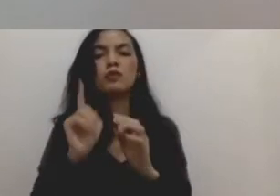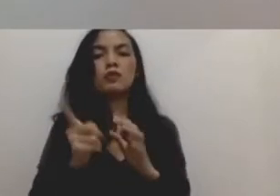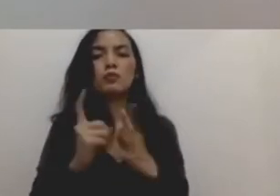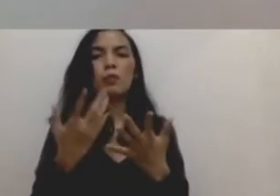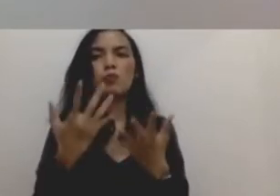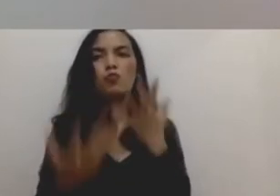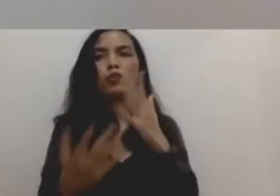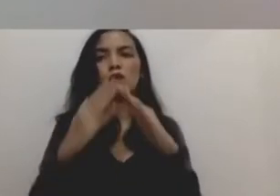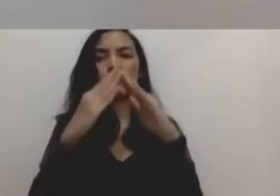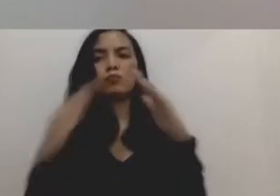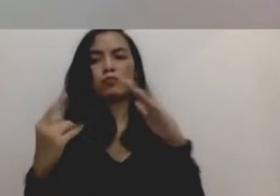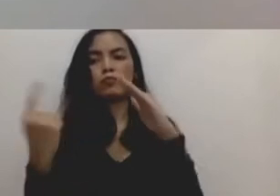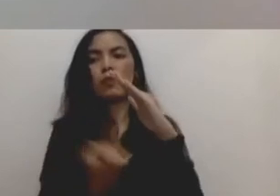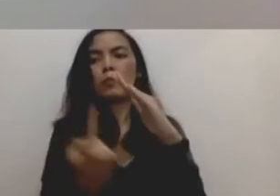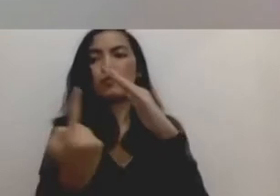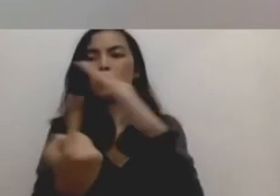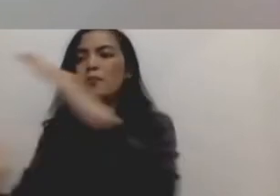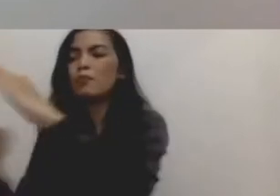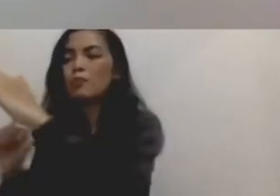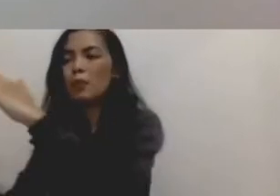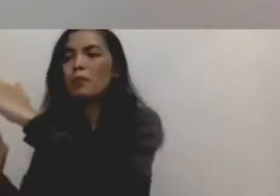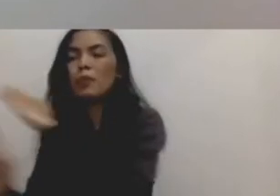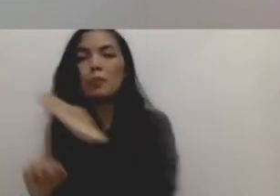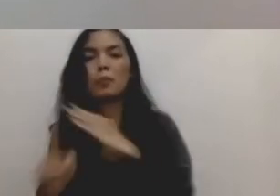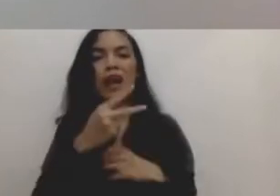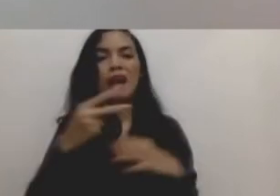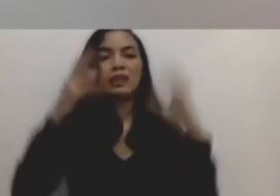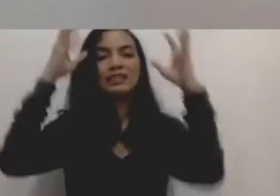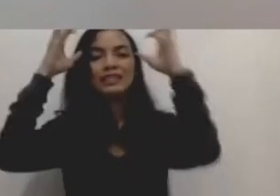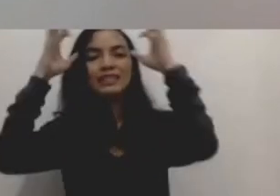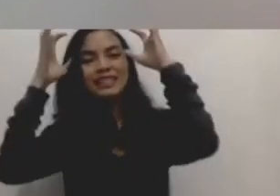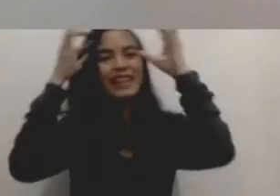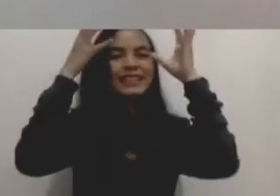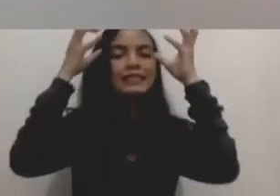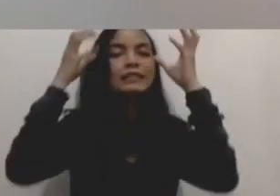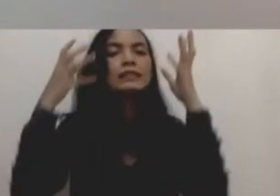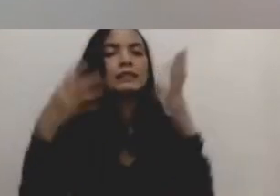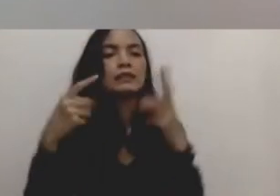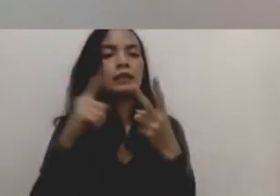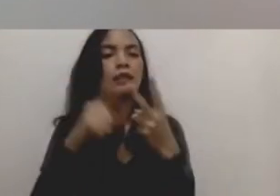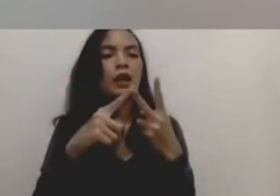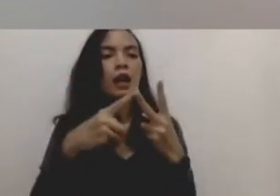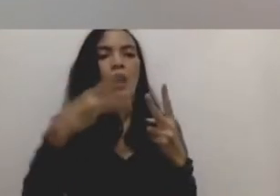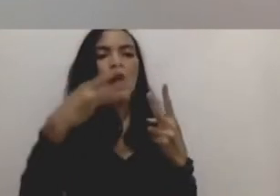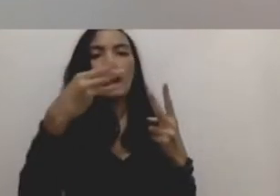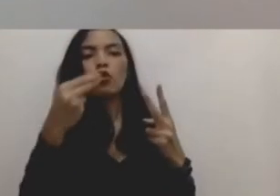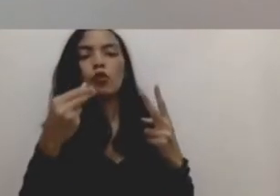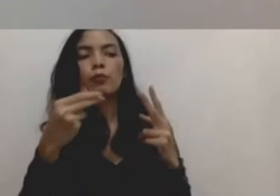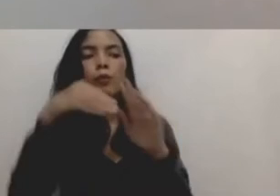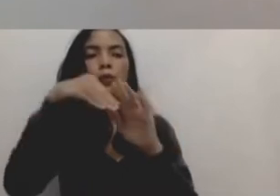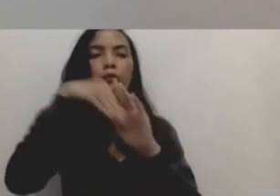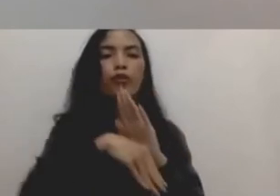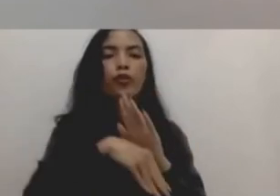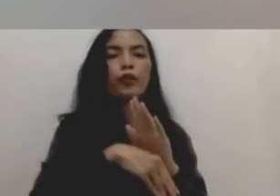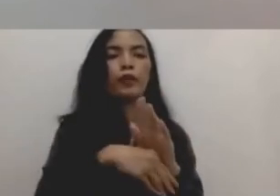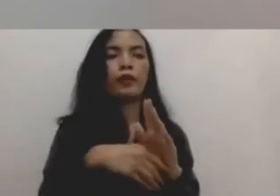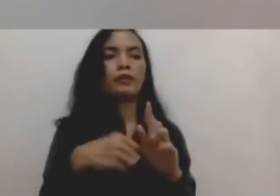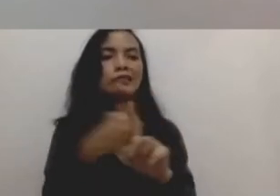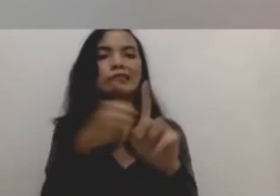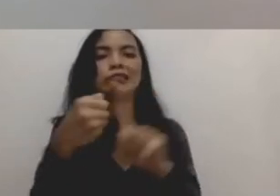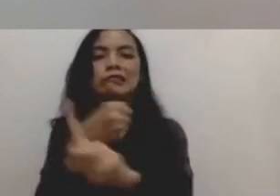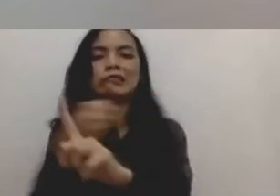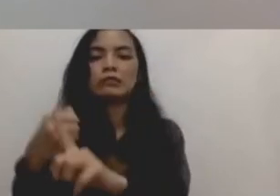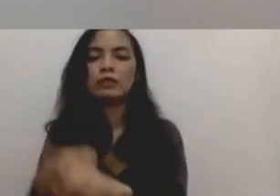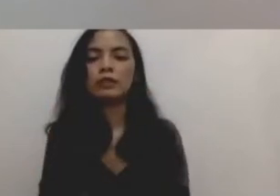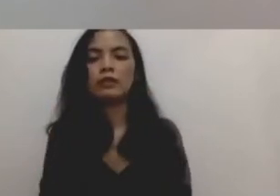atau PSBB dan ketidakpastian ekonomi. Untuk mendukung dan melindungi